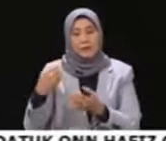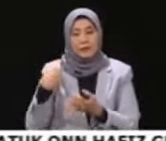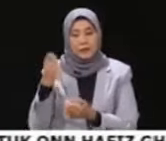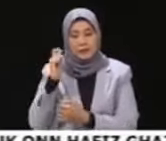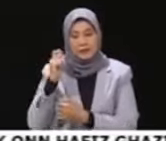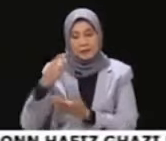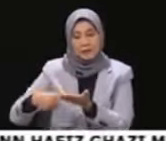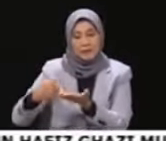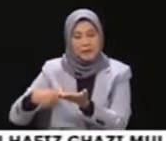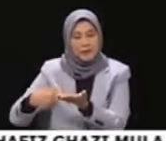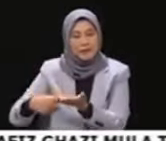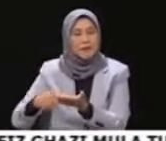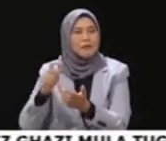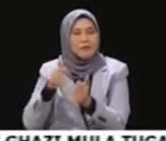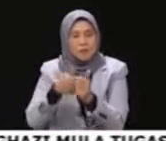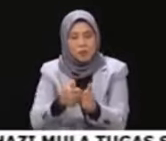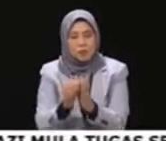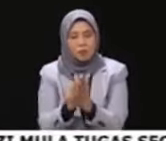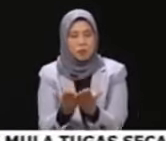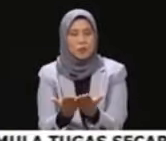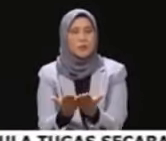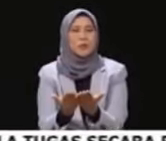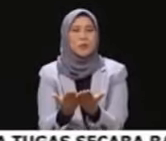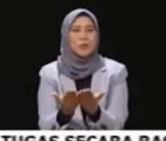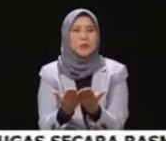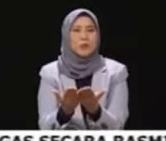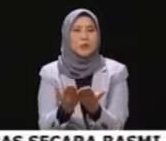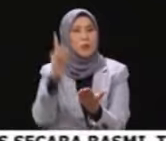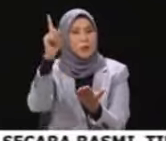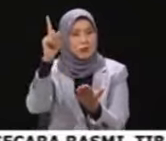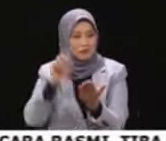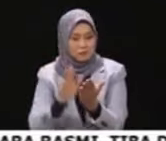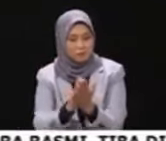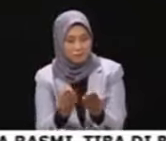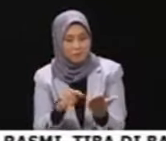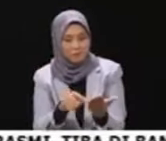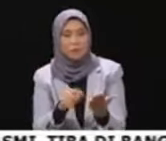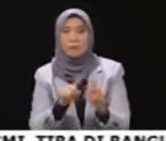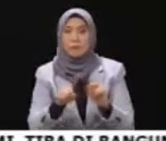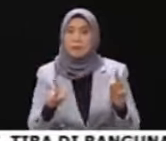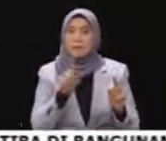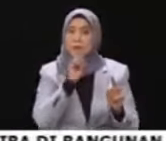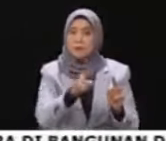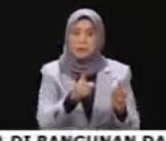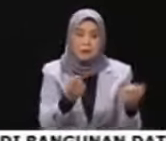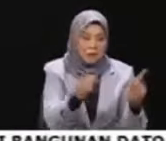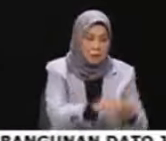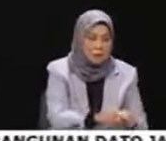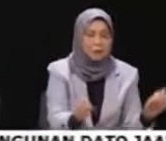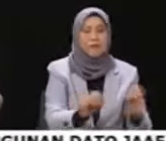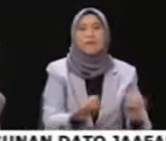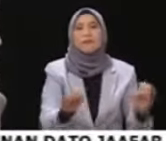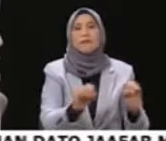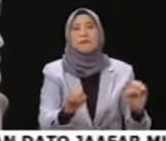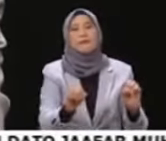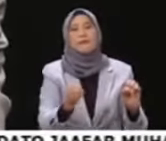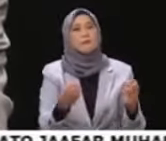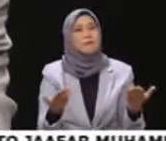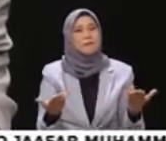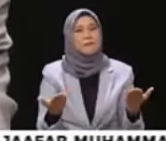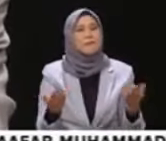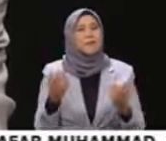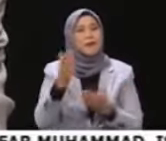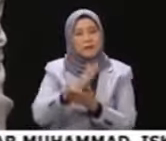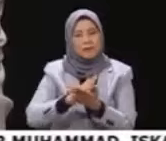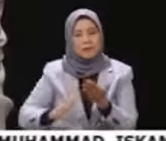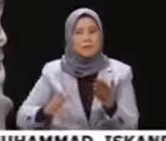bincang tadi hanya ada dalam kitab saja. Tapi realitinya tidak berada di sini. Sebab tu kan setengah-setengah kita tengok dalam keadaan